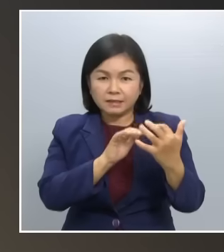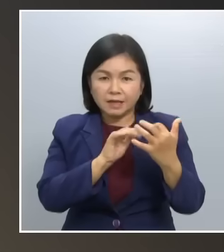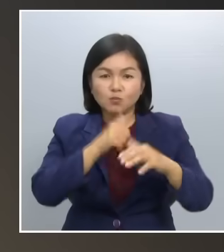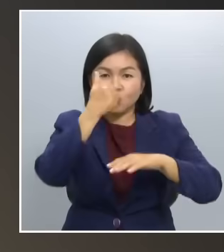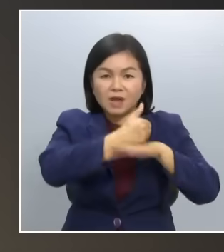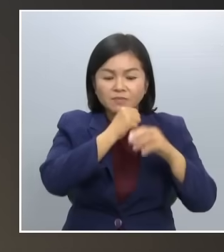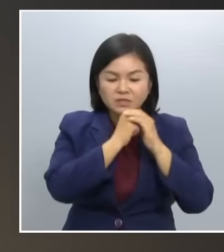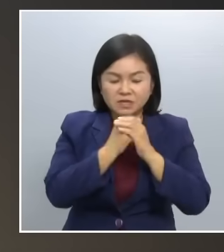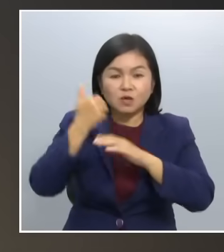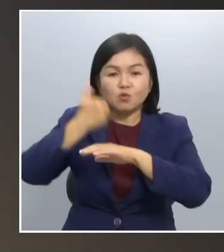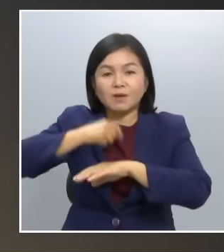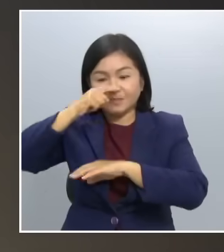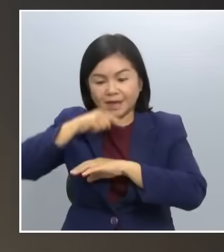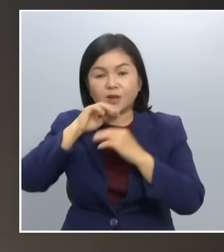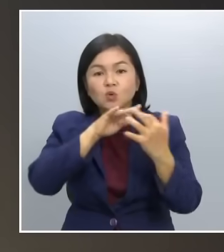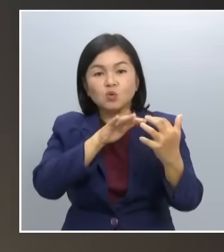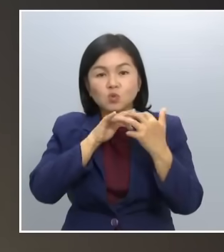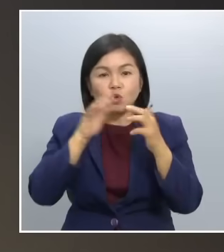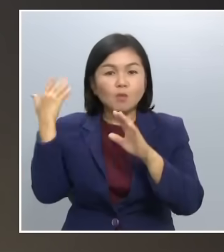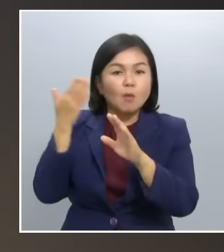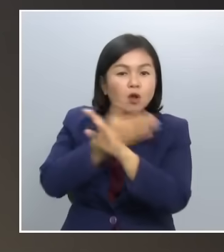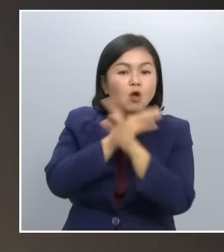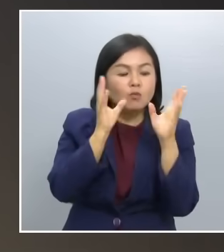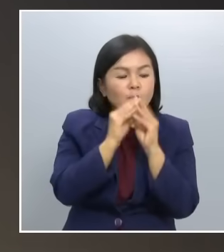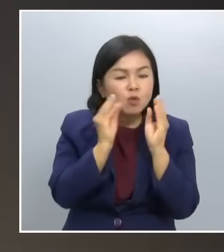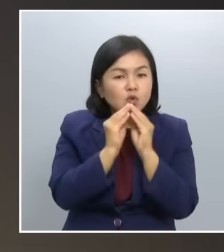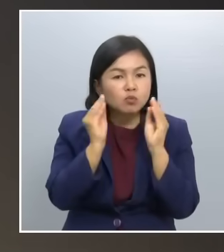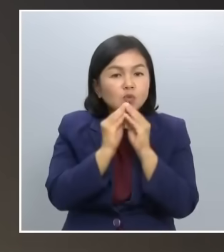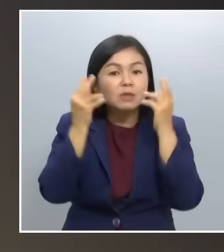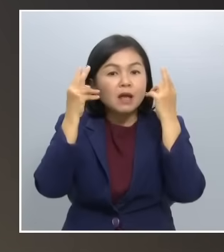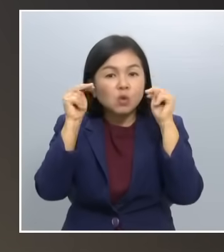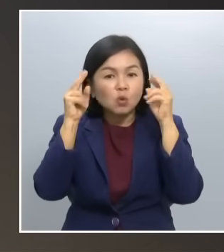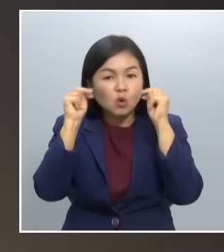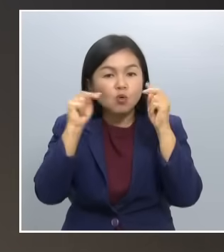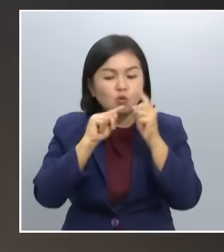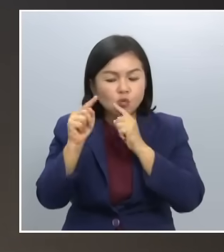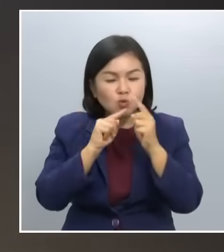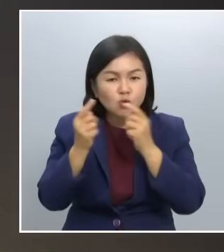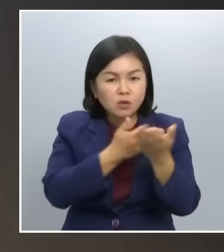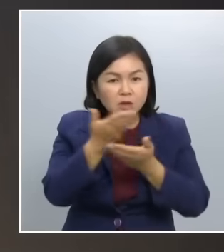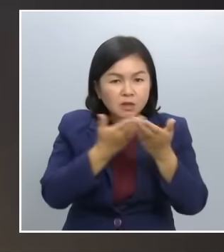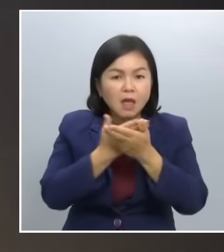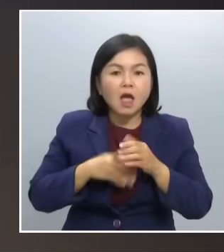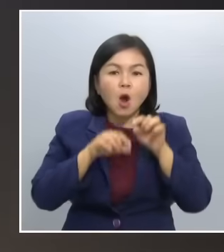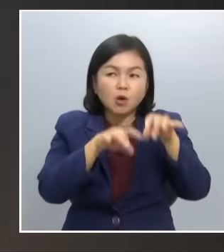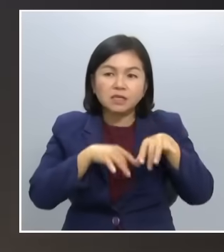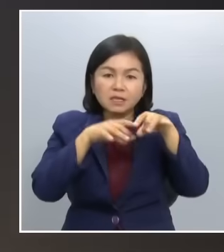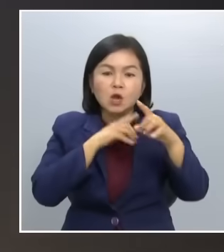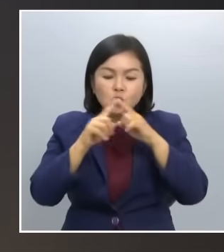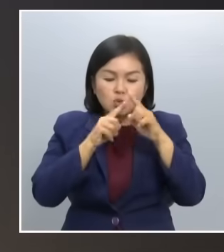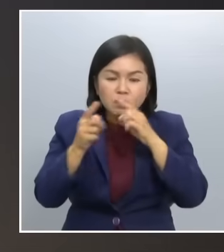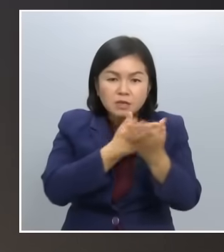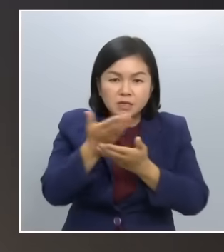งานก่อนหน้าที่คือการหารือทวิภาคีกับนายกรัฐมนตรีออสเตรเลียนะครับทูชม